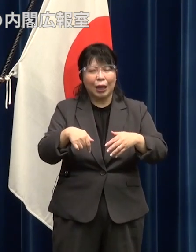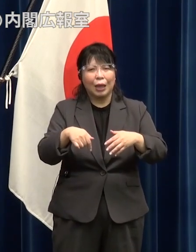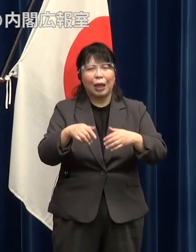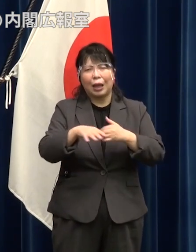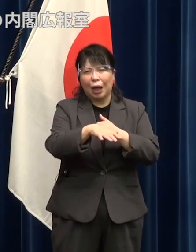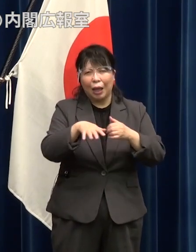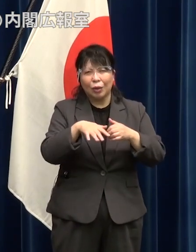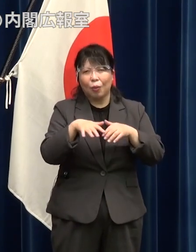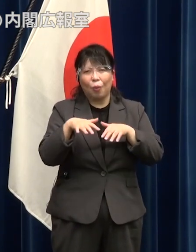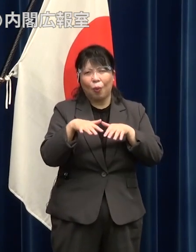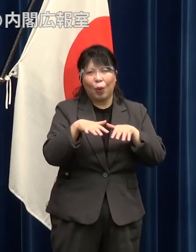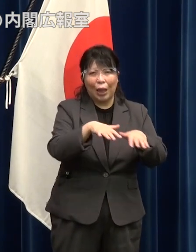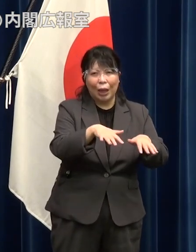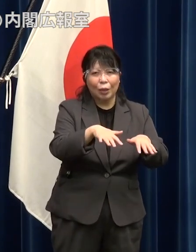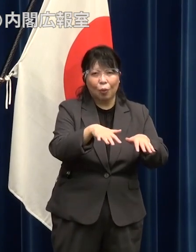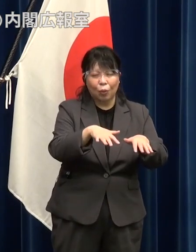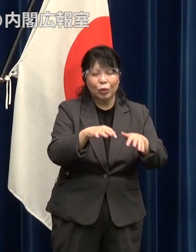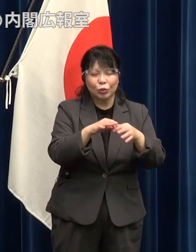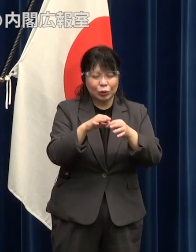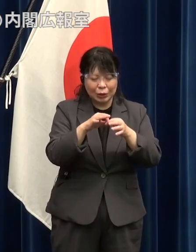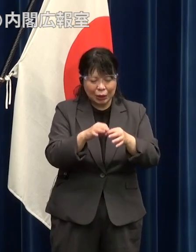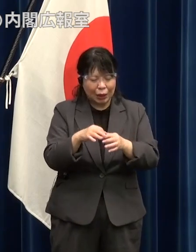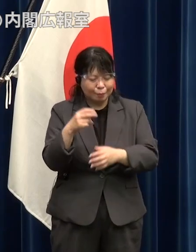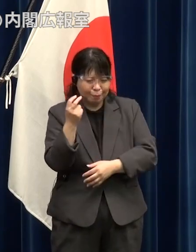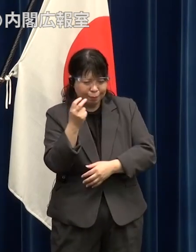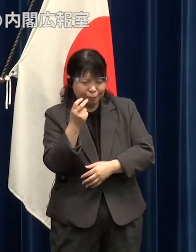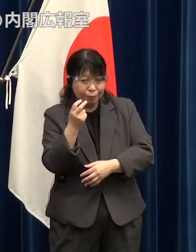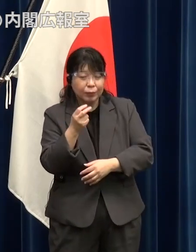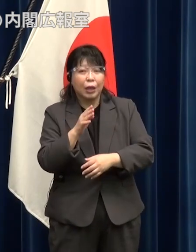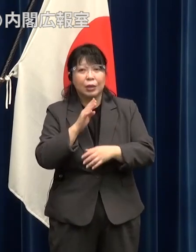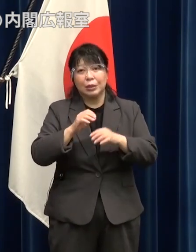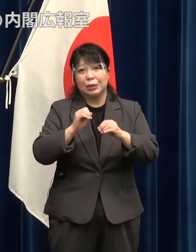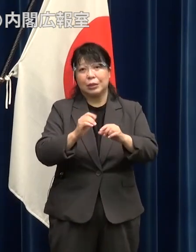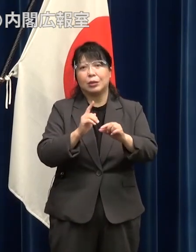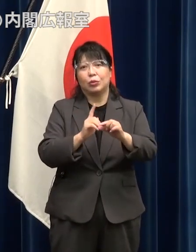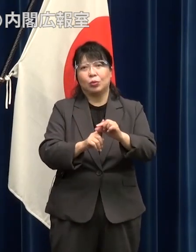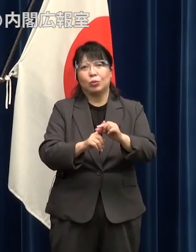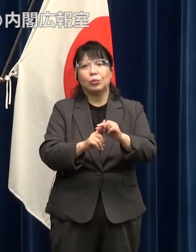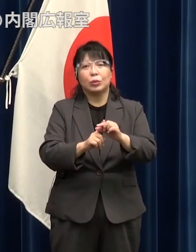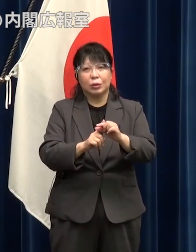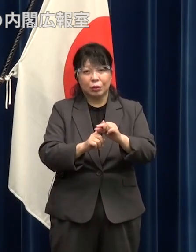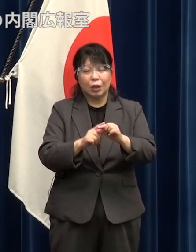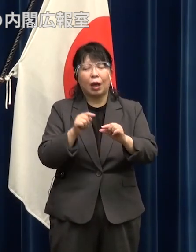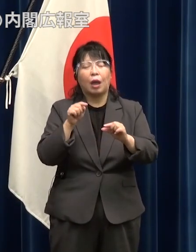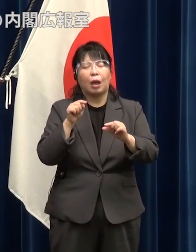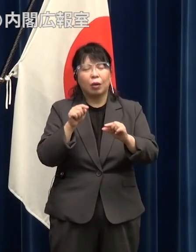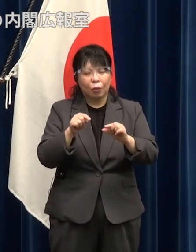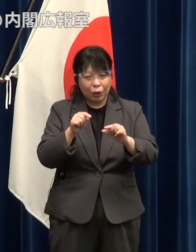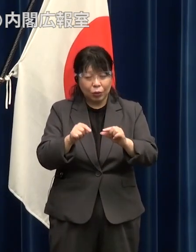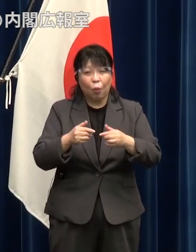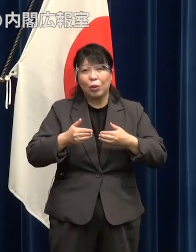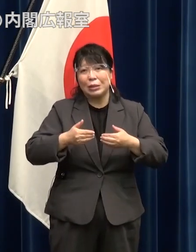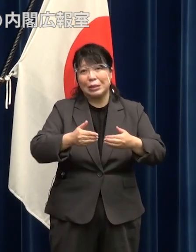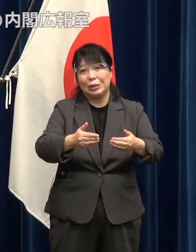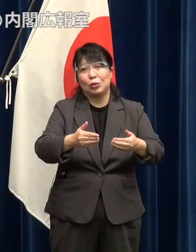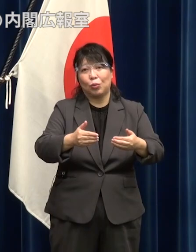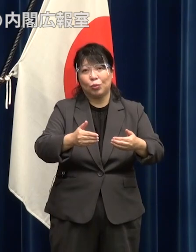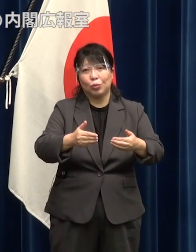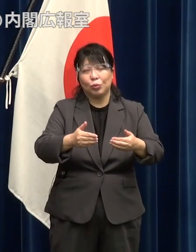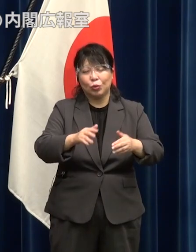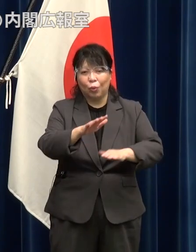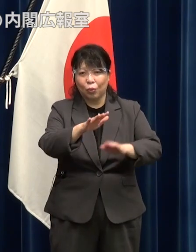を実施中です。この環境影響評価の進捗については、一部地域